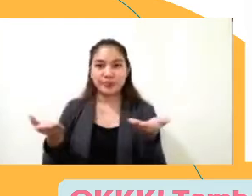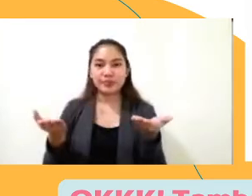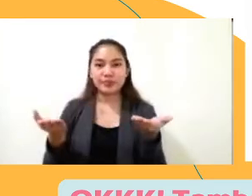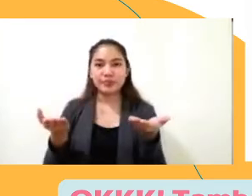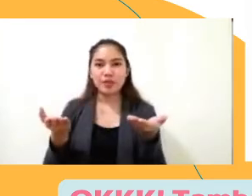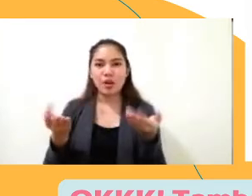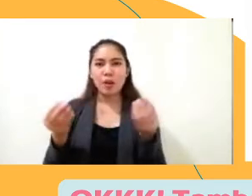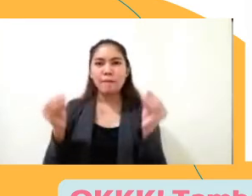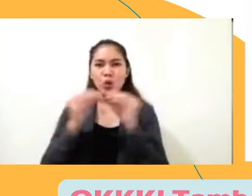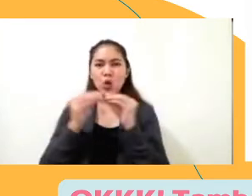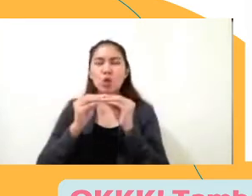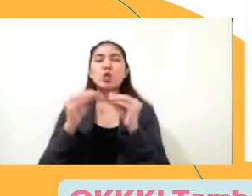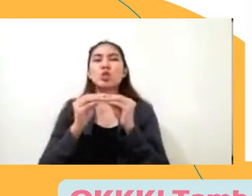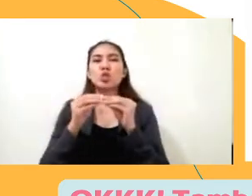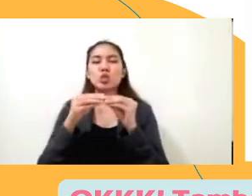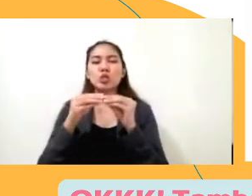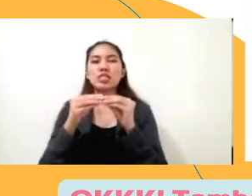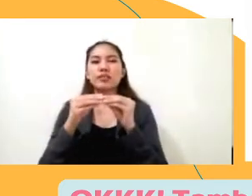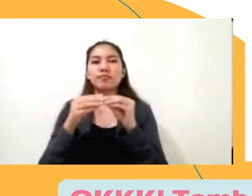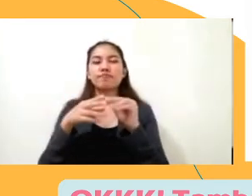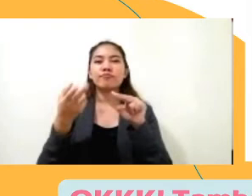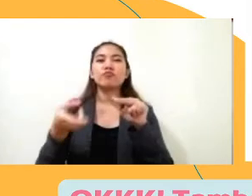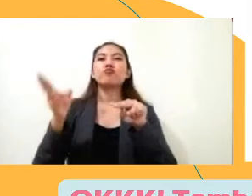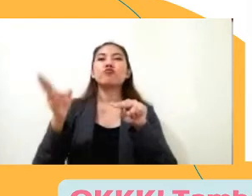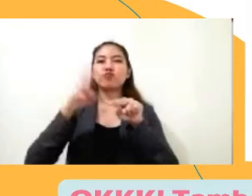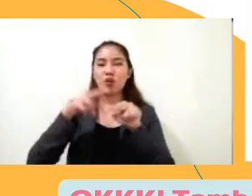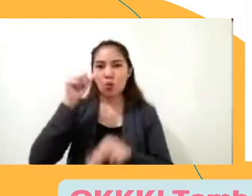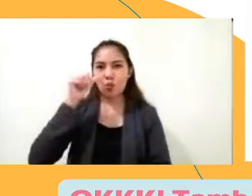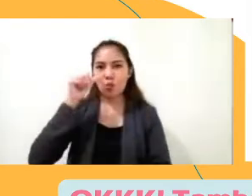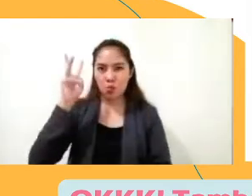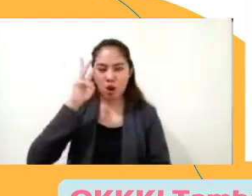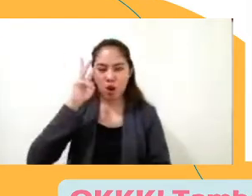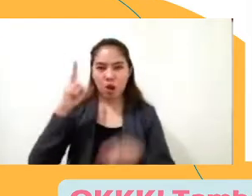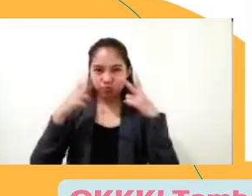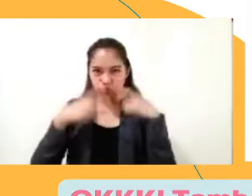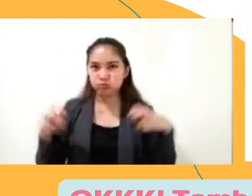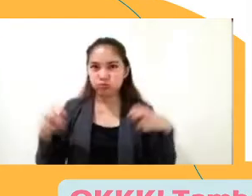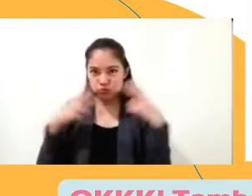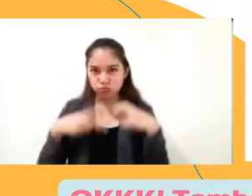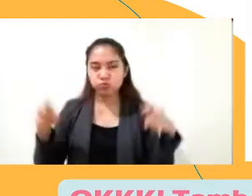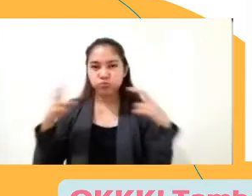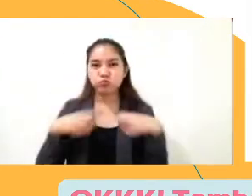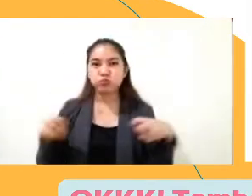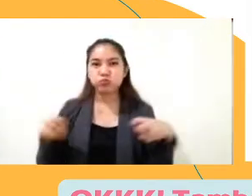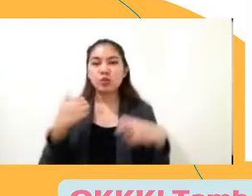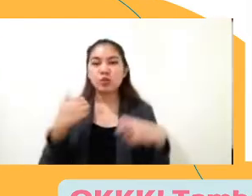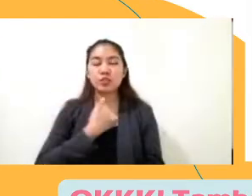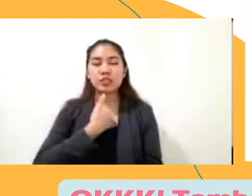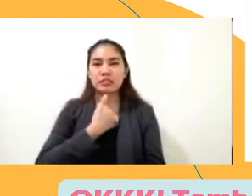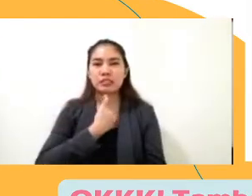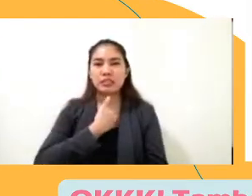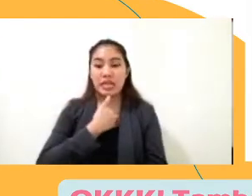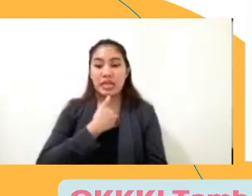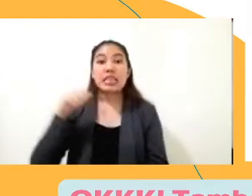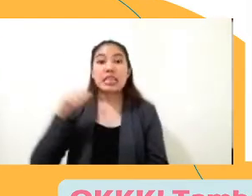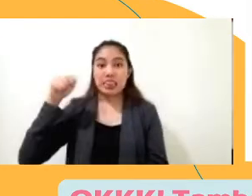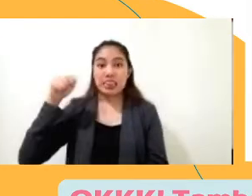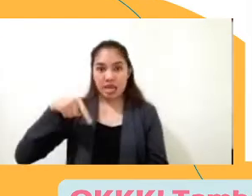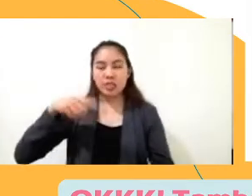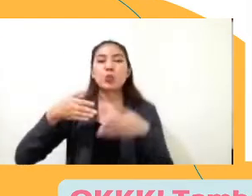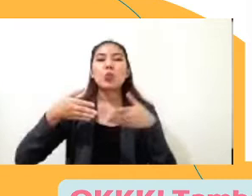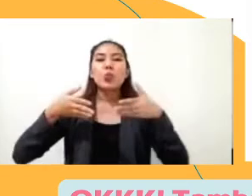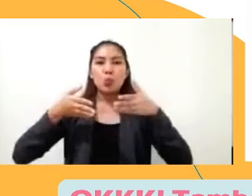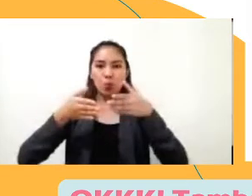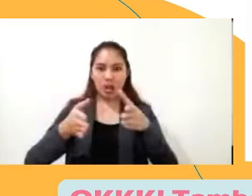ng ating awareness, no? Yung pag-alam tungkol sa ating sarili, ilan lang yan sa mga paraan kung paano tayo